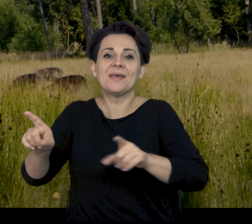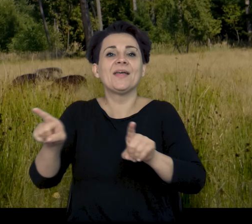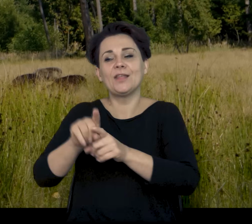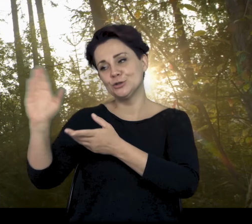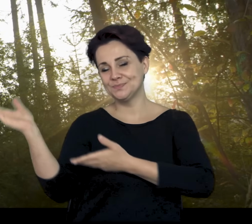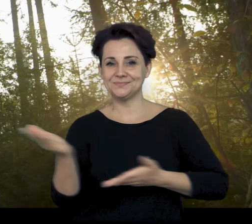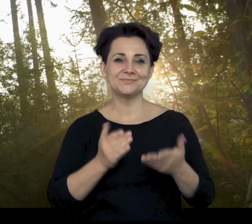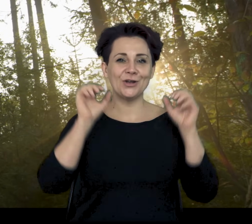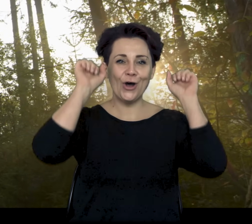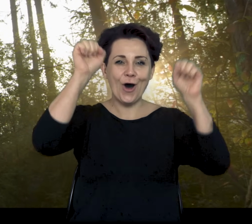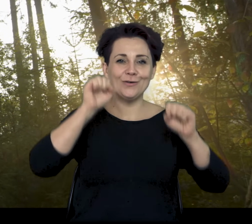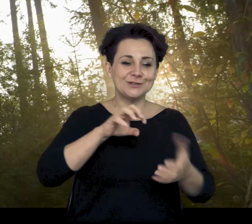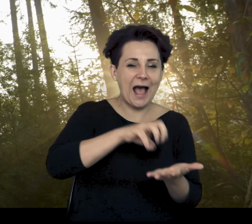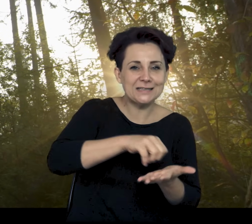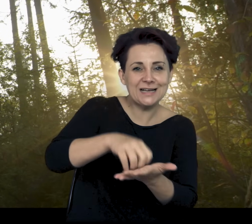owiec.